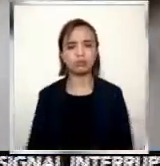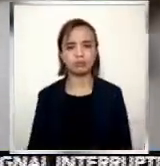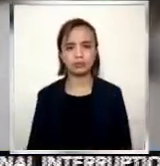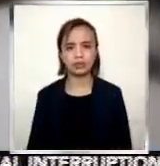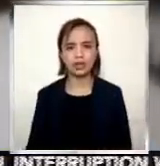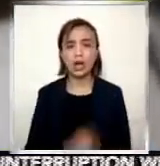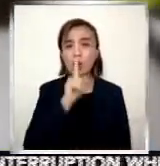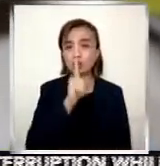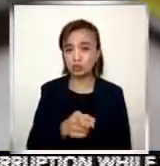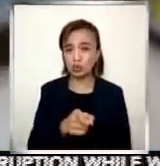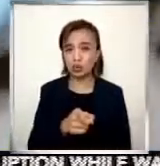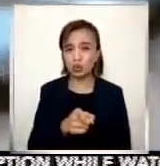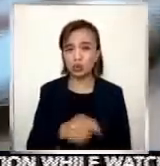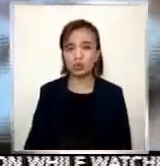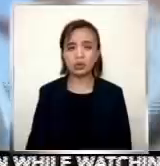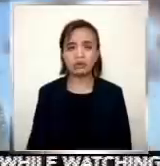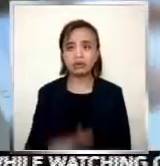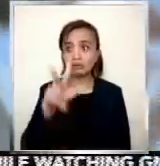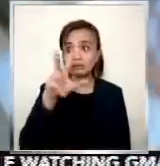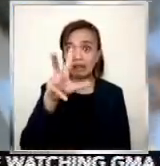pong 300 beds